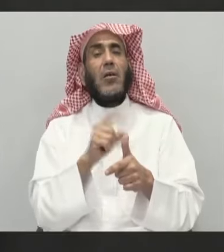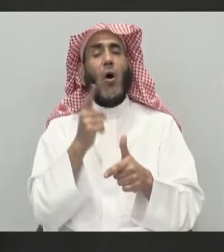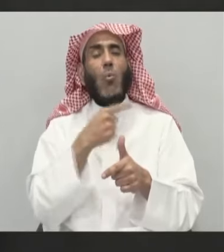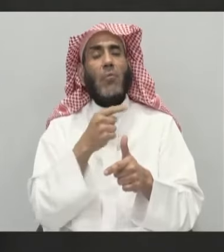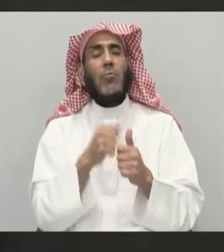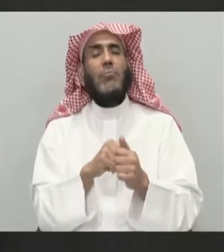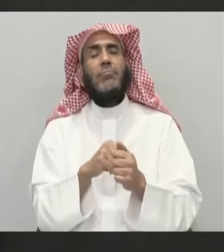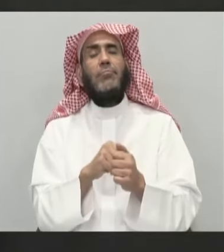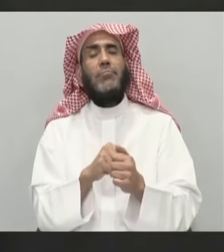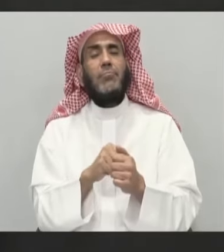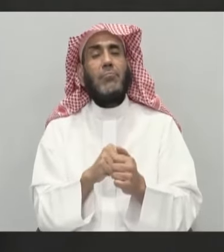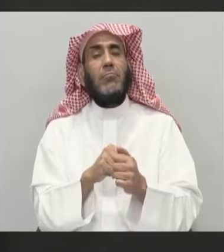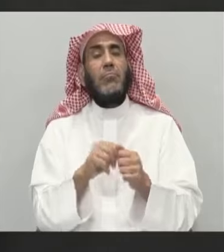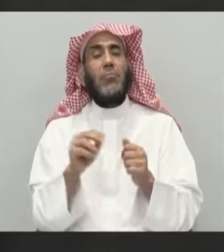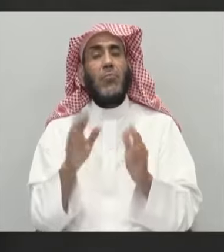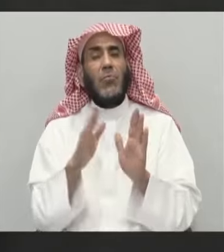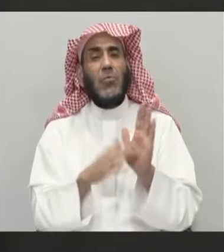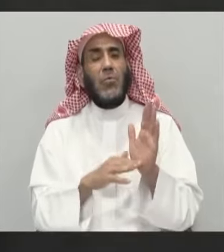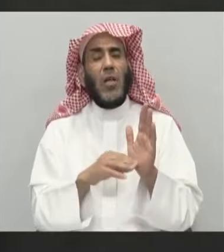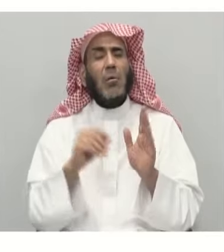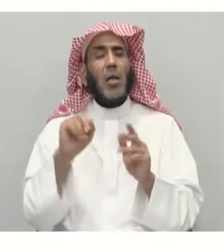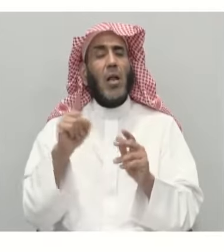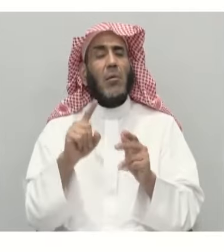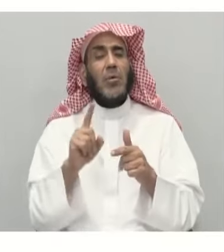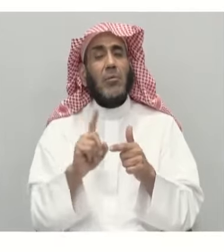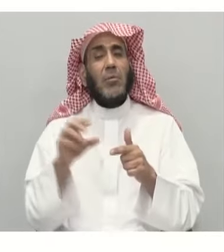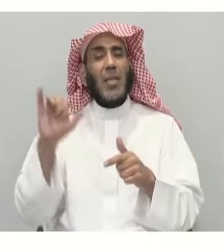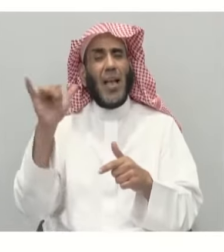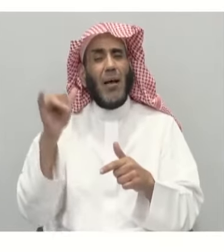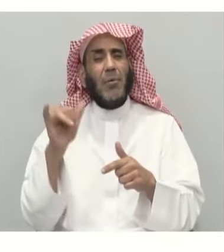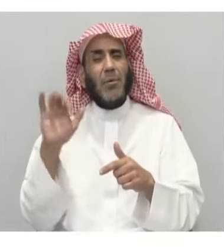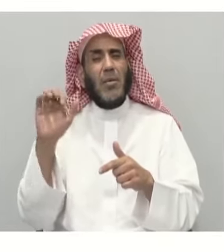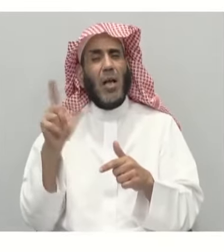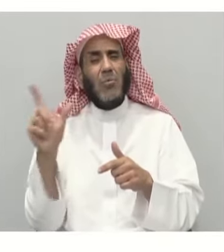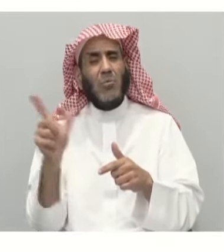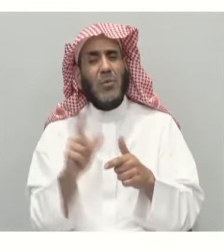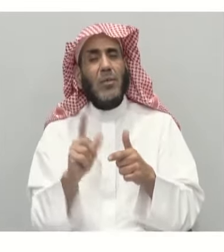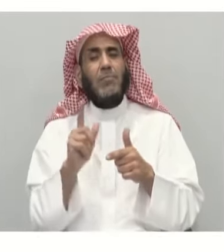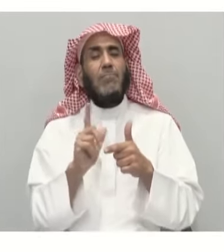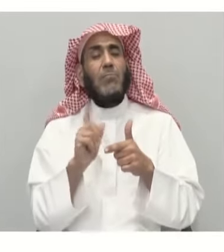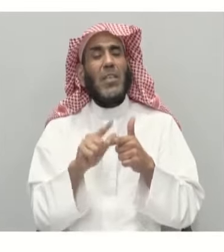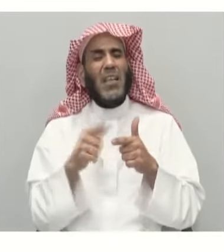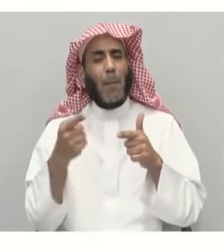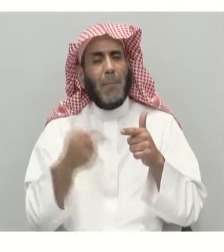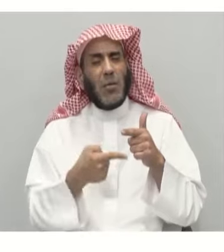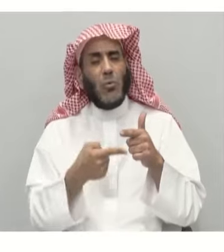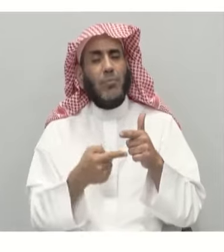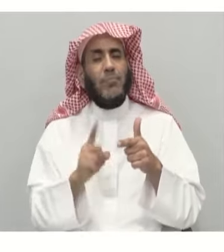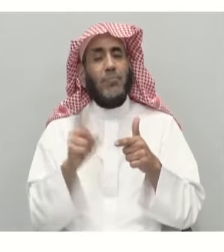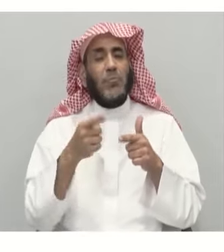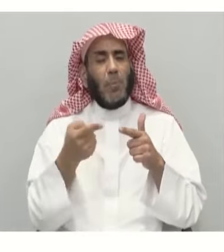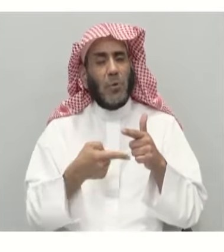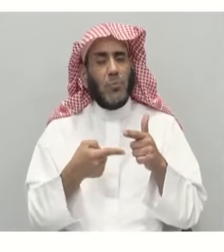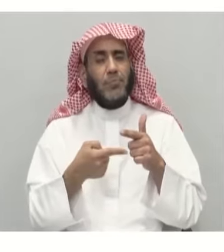مفتوح في الكتابه او كتاب الهمزه المتوسطه على ياء نقول اذا كانت مكسوره اذا كانت